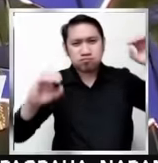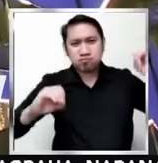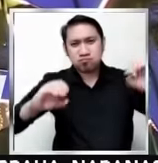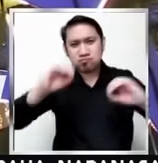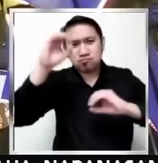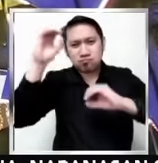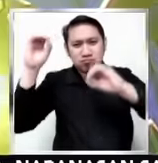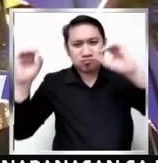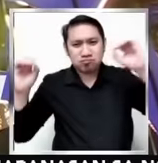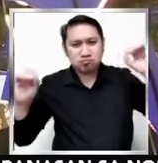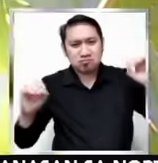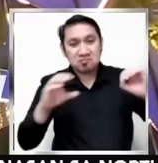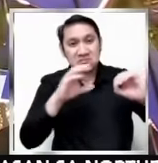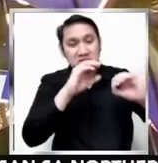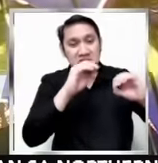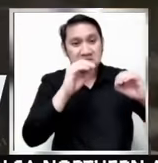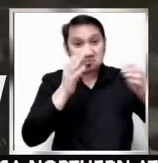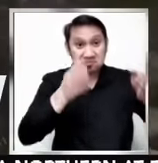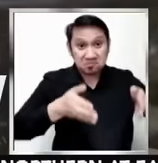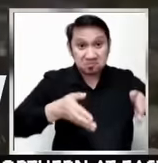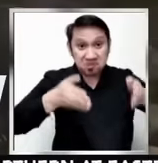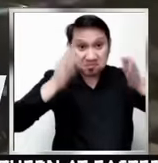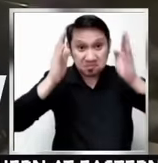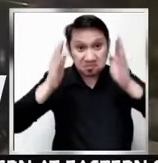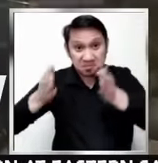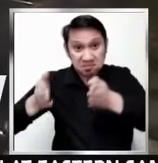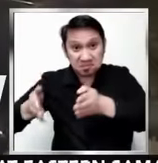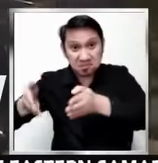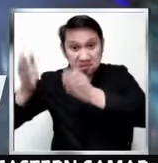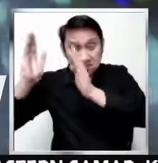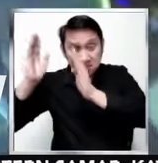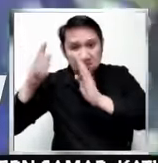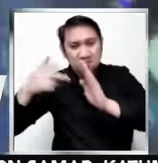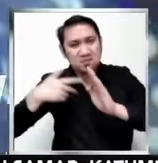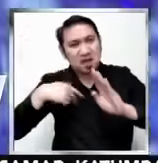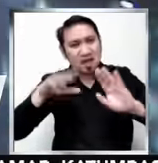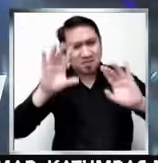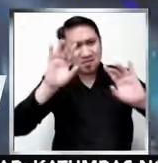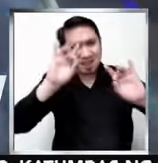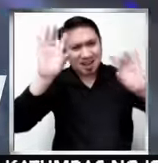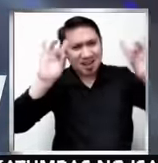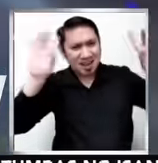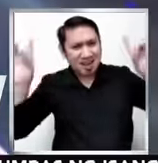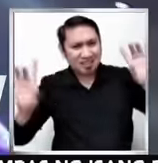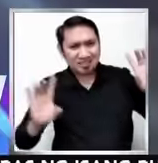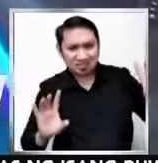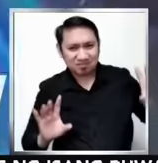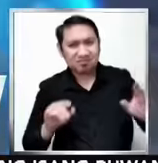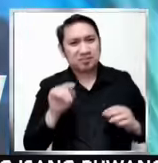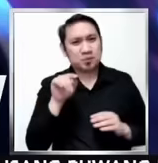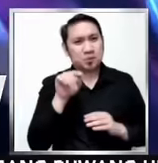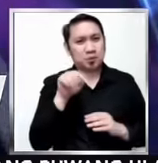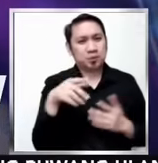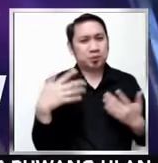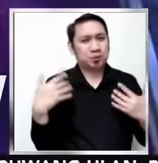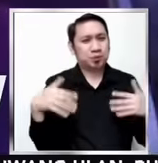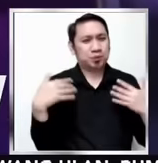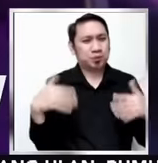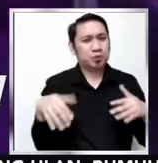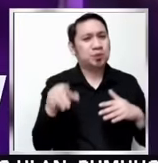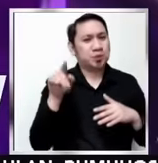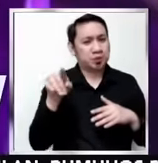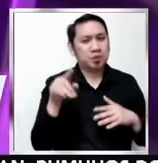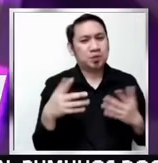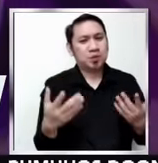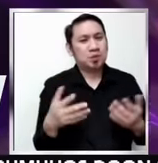Pati mga gusali at structure sa paligid, kukuti-kutitap. Ang Immersive Lights and Sound Show ay lika ng